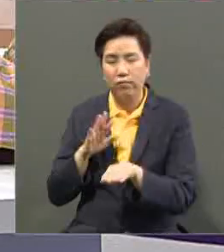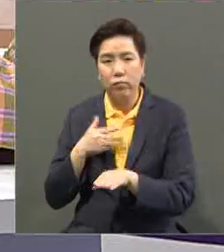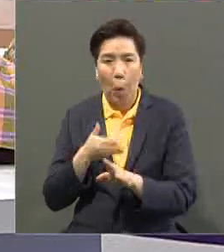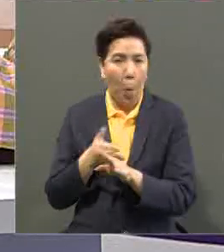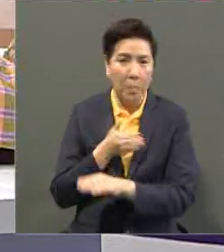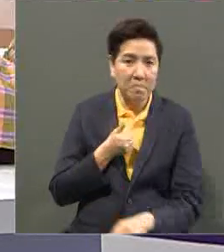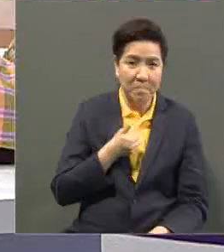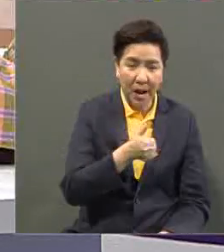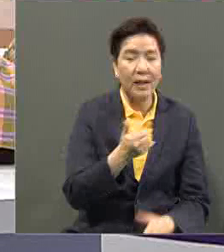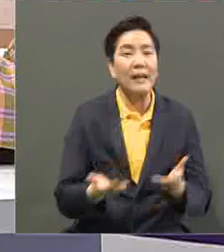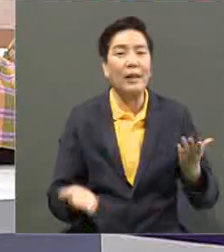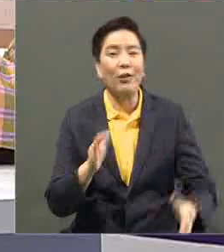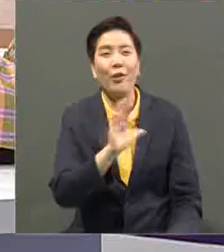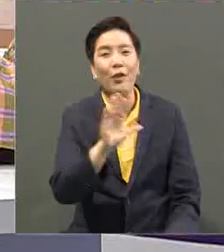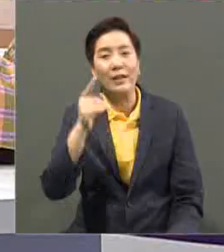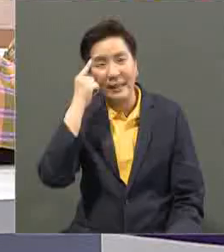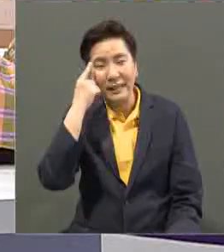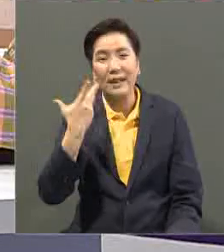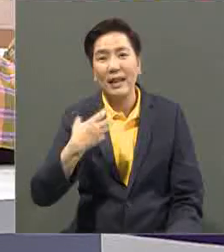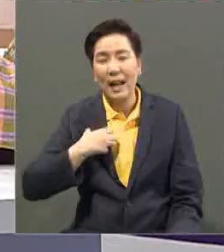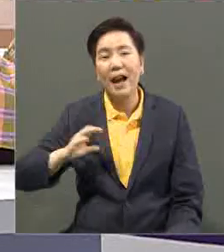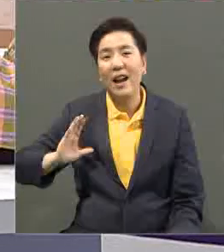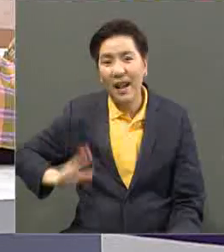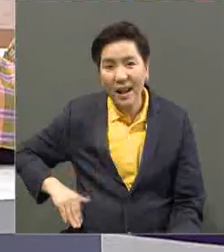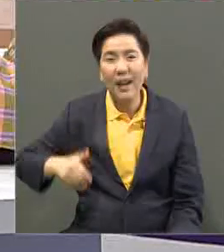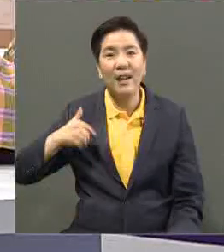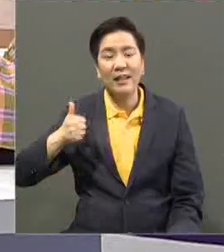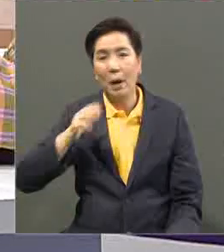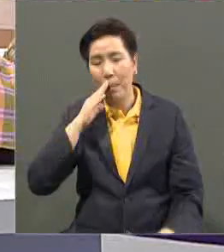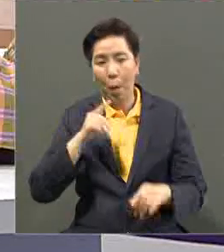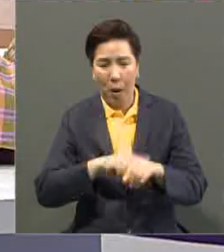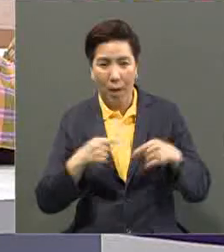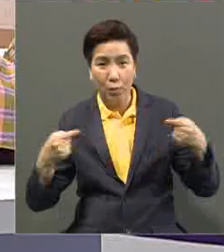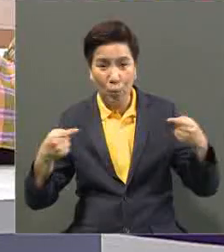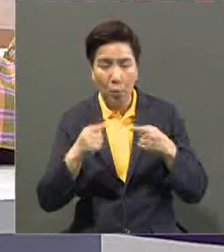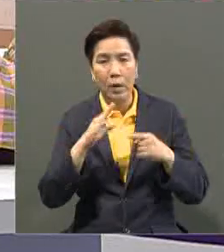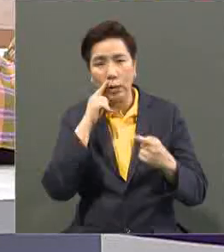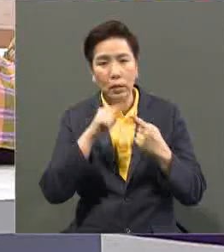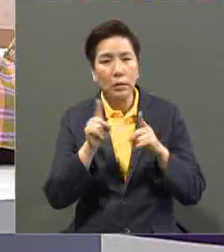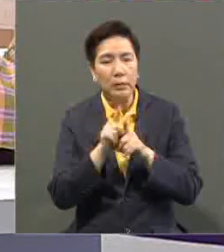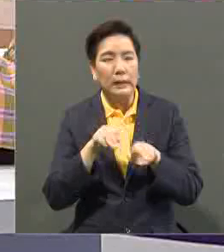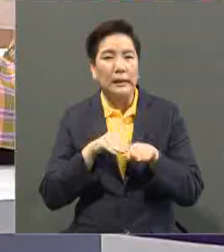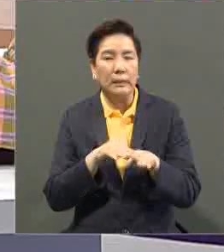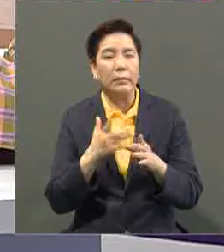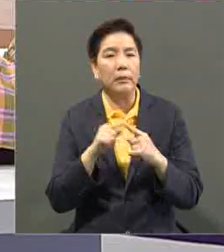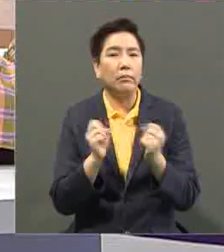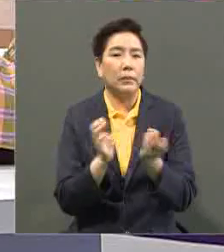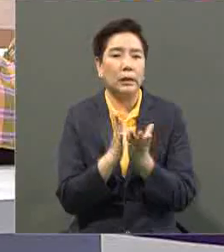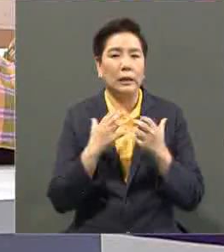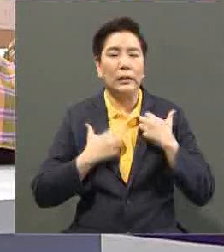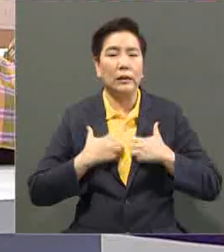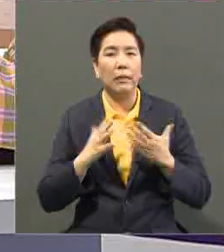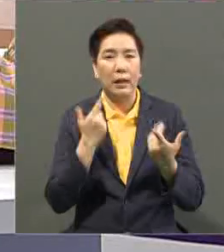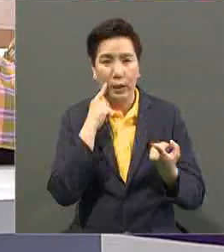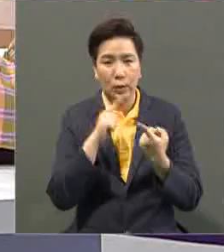สงกรานต์คนเยอะนะบางคนอาจจะเอ๊ะไปทีหลังก็ได้คือพอไปเหลื่อมๆกันเนี่ยการจราจรได้ไม่ติดขัดจะได้ไม่หงุดหงิดด้วย